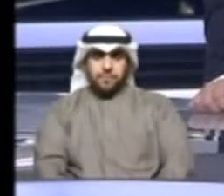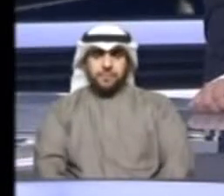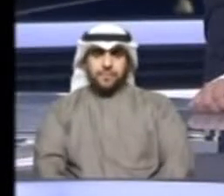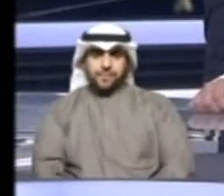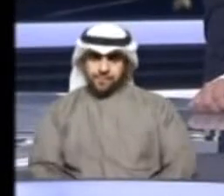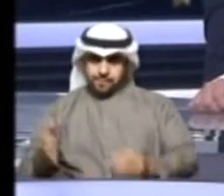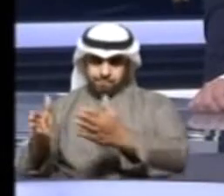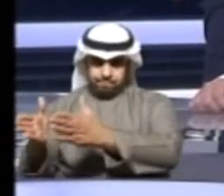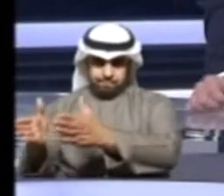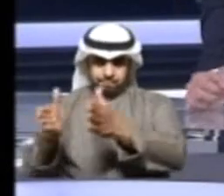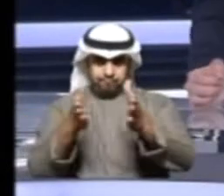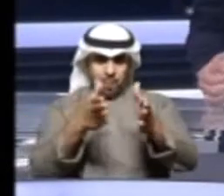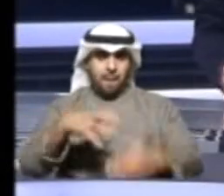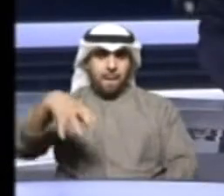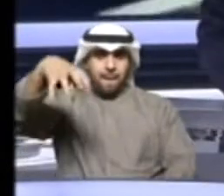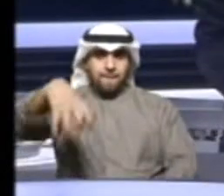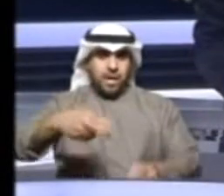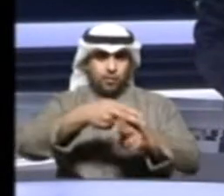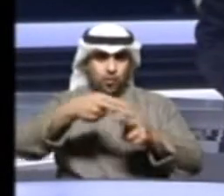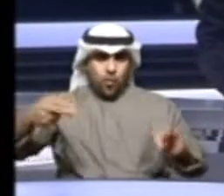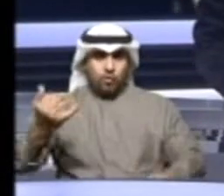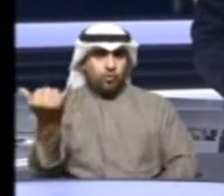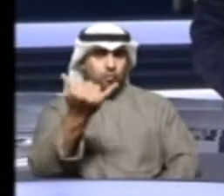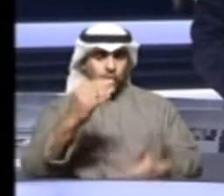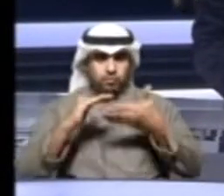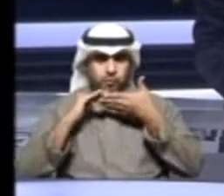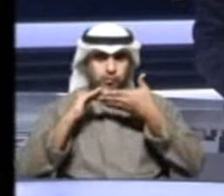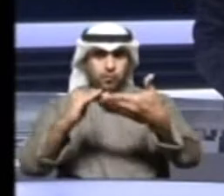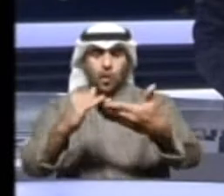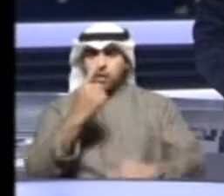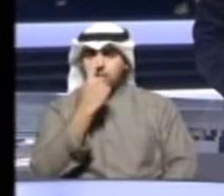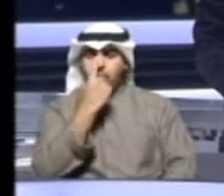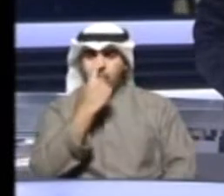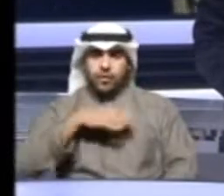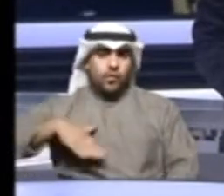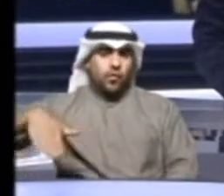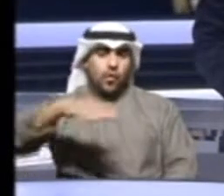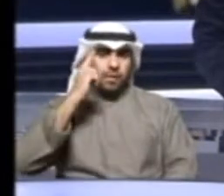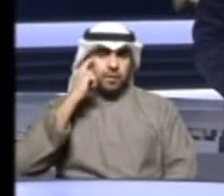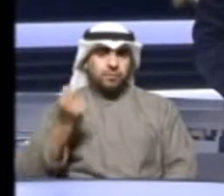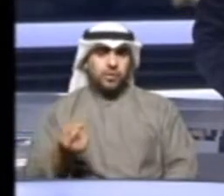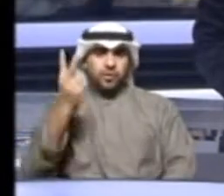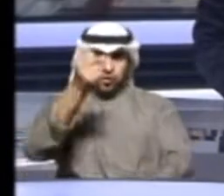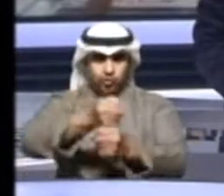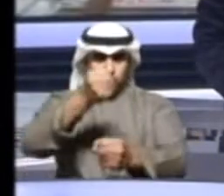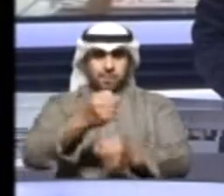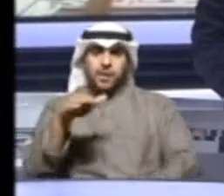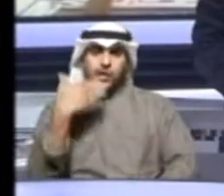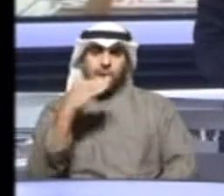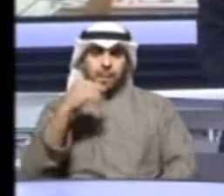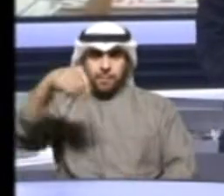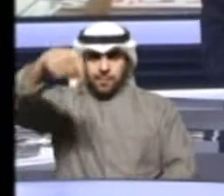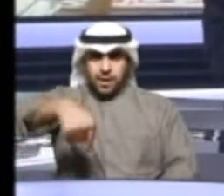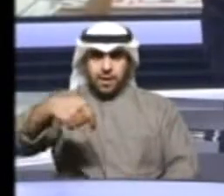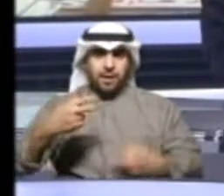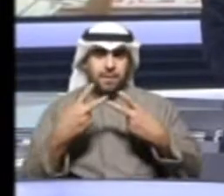في إطار حرص دولة الكويت الدائم على دعم الشباب ومشاريعهم وبحضور وزير الإعلام محمد الجبري، أقيم حفل افتتاح المشاريع